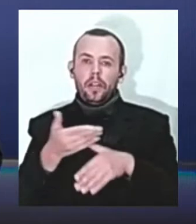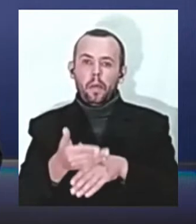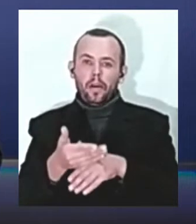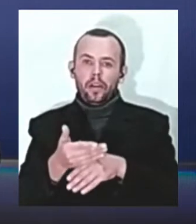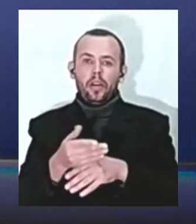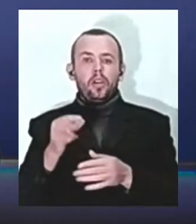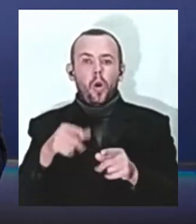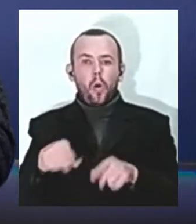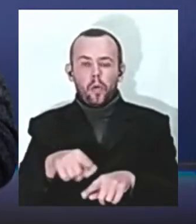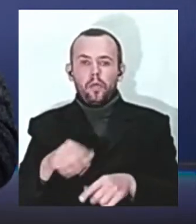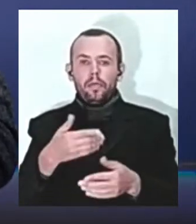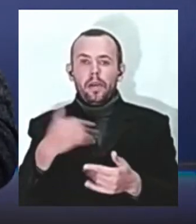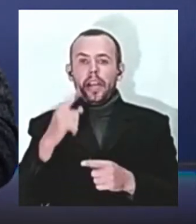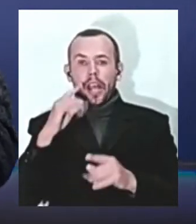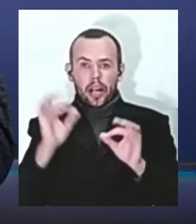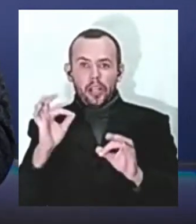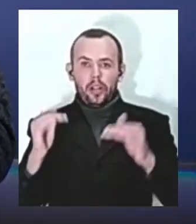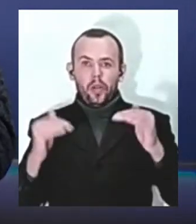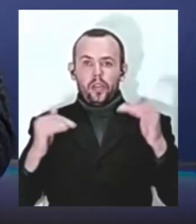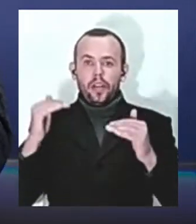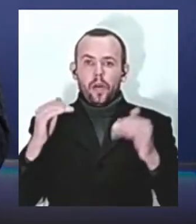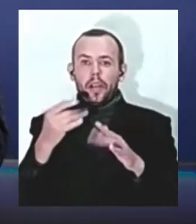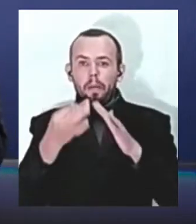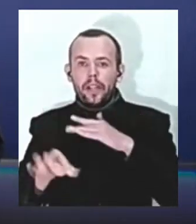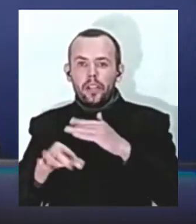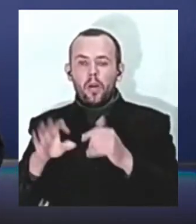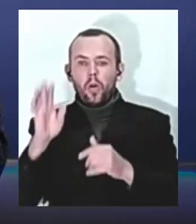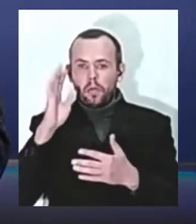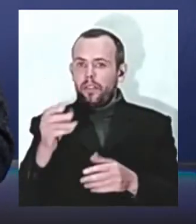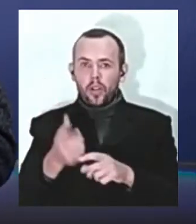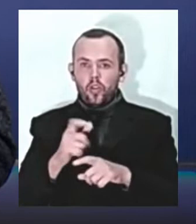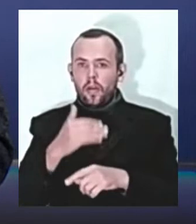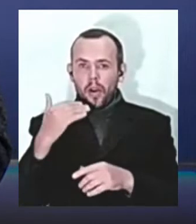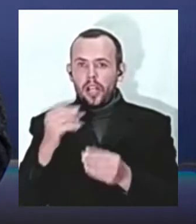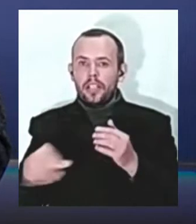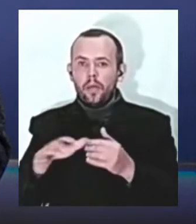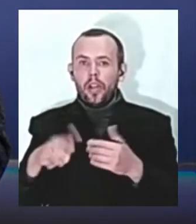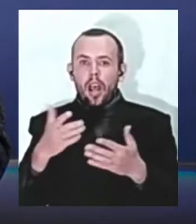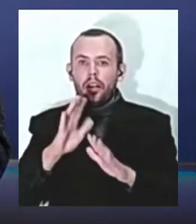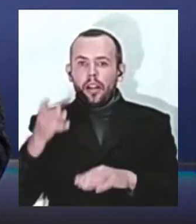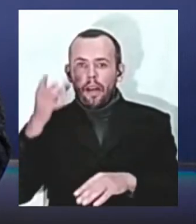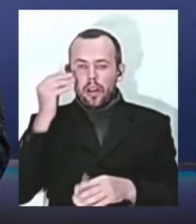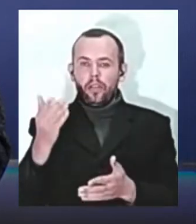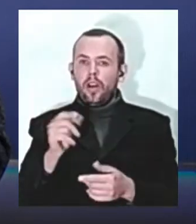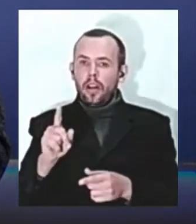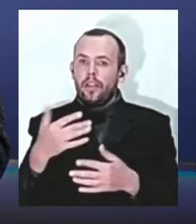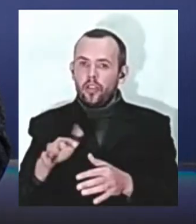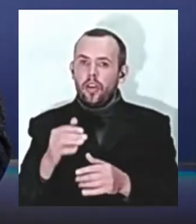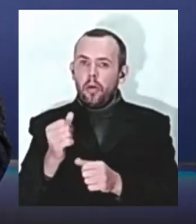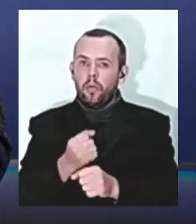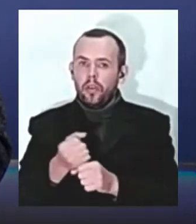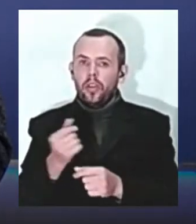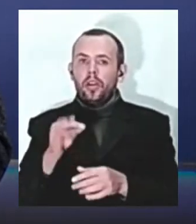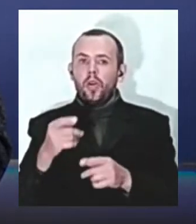і рейтингуємо їх, і підказуємо: хлопці, у вас тут дуже багато землі, яка не врахована, але вона ж оброблюється. Хтось за неї платить за